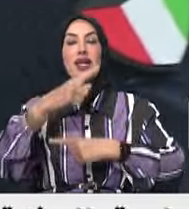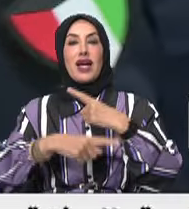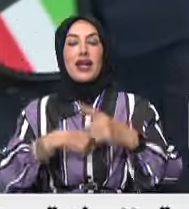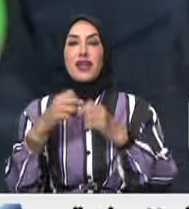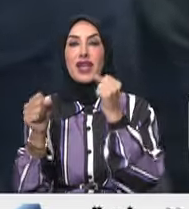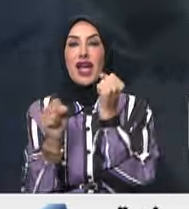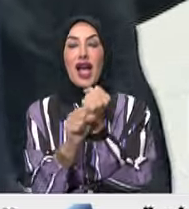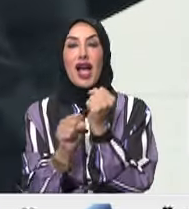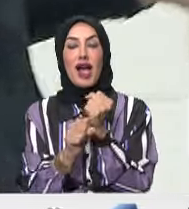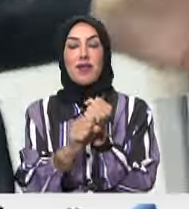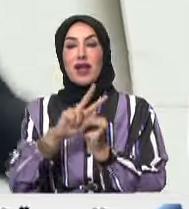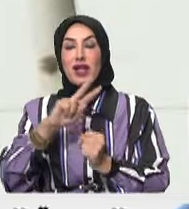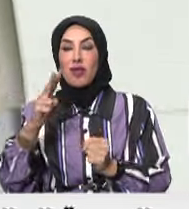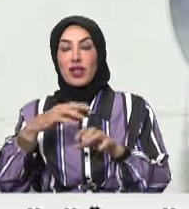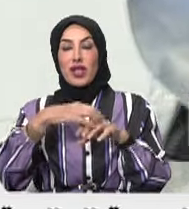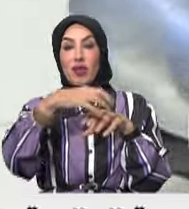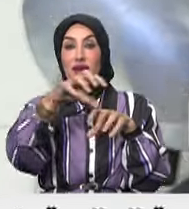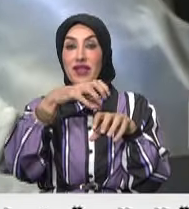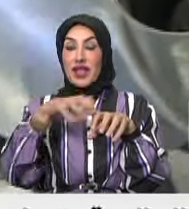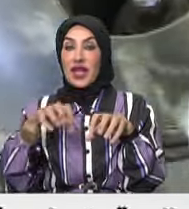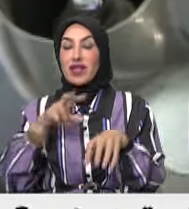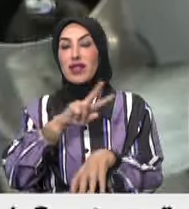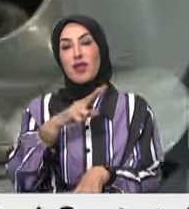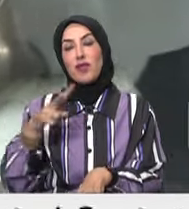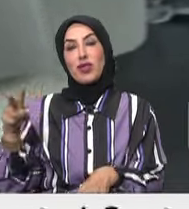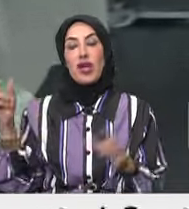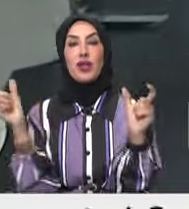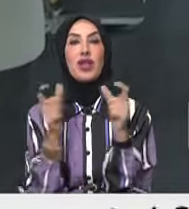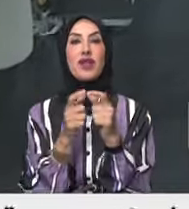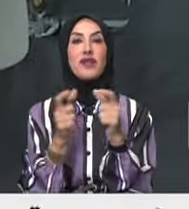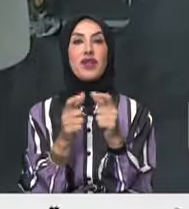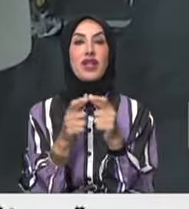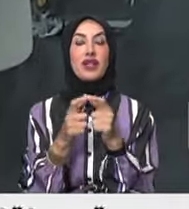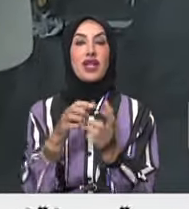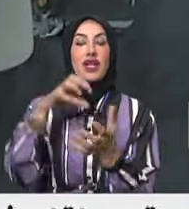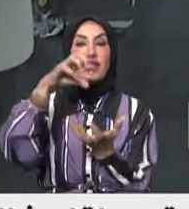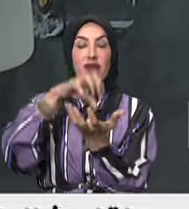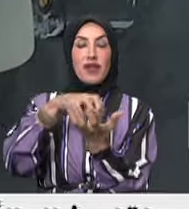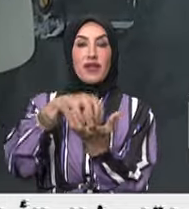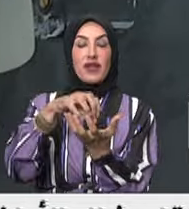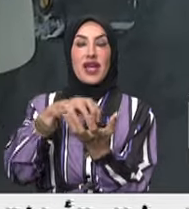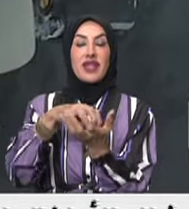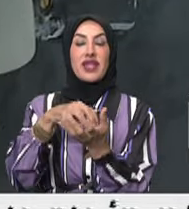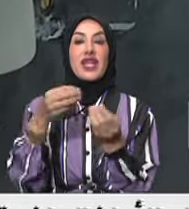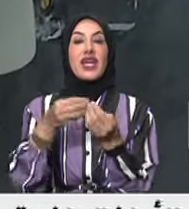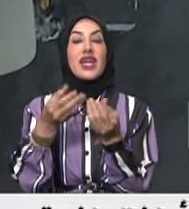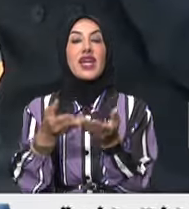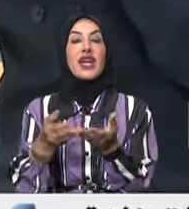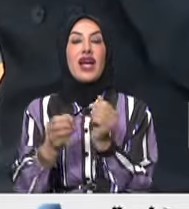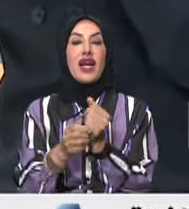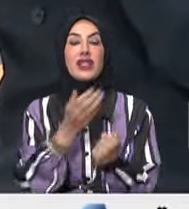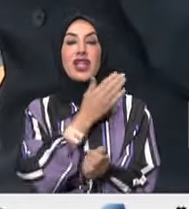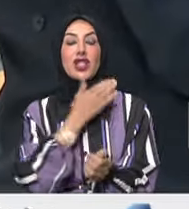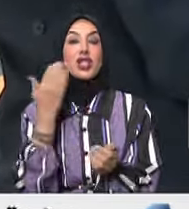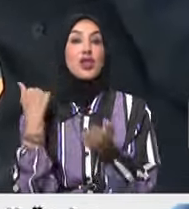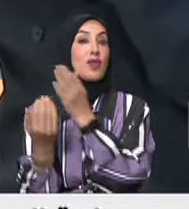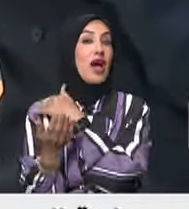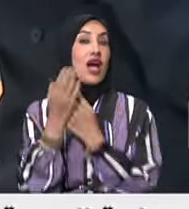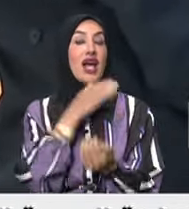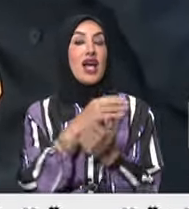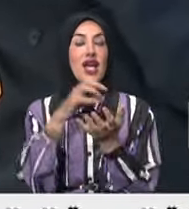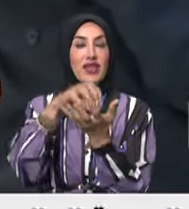وتختلف الاقسام في الاداره الفنيه داخل قاعده صباح الاحمد لخفر السواحل ويبقى عمل المراه مهما